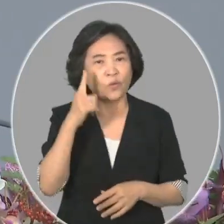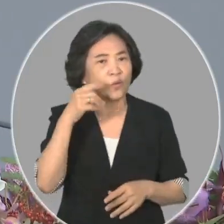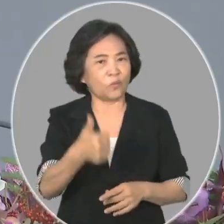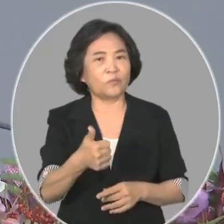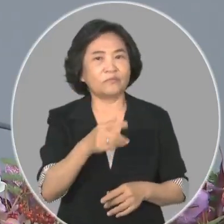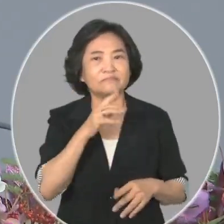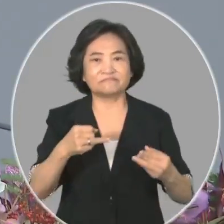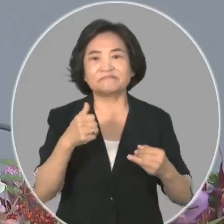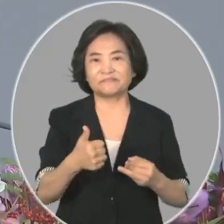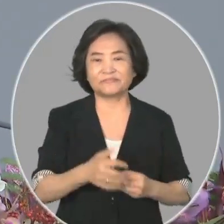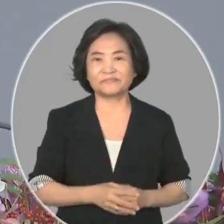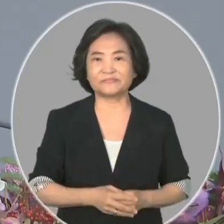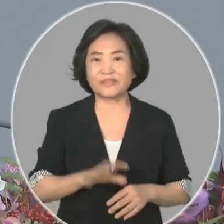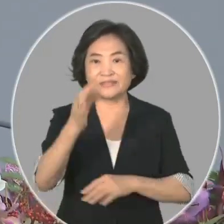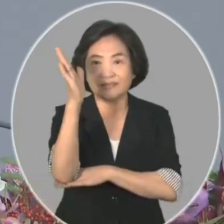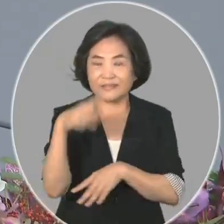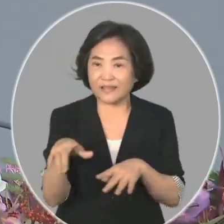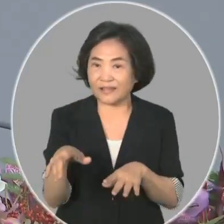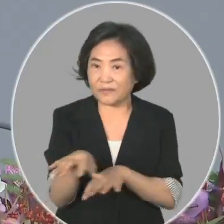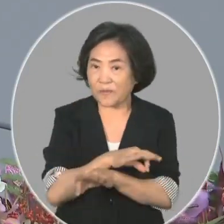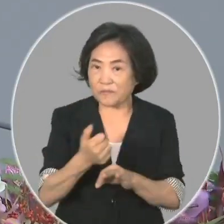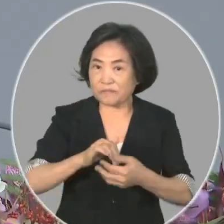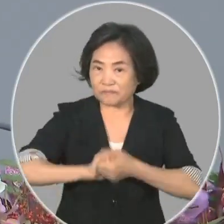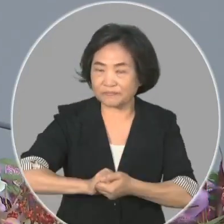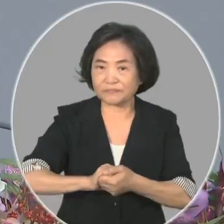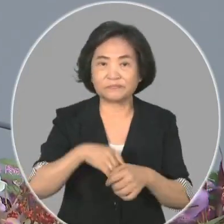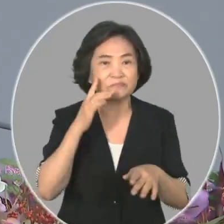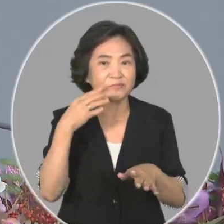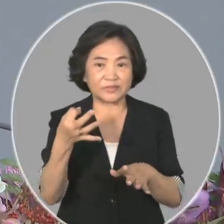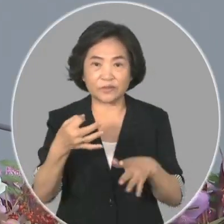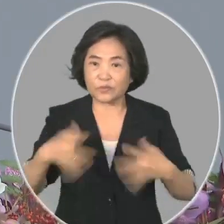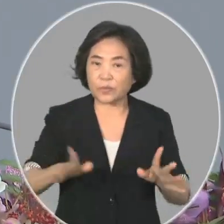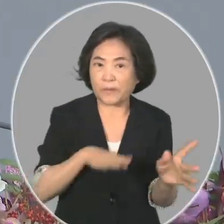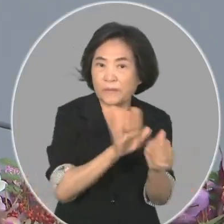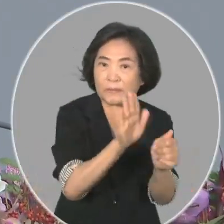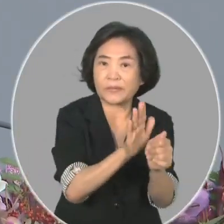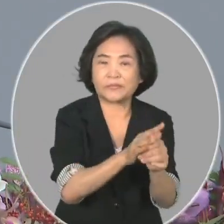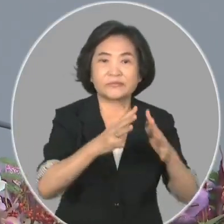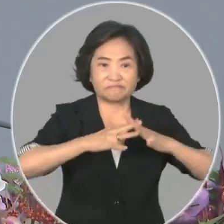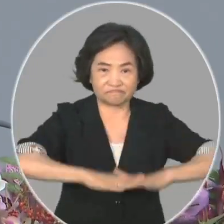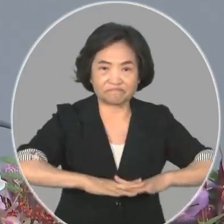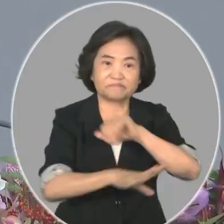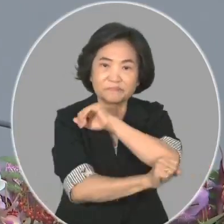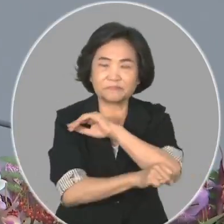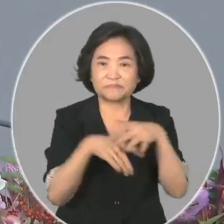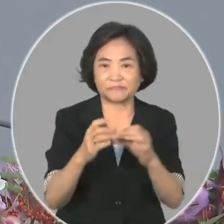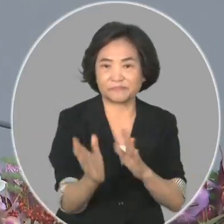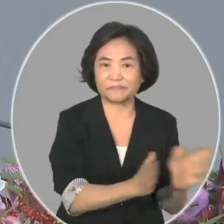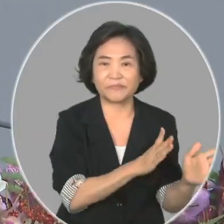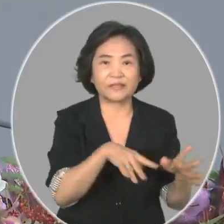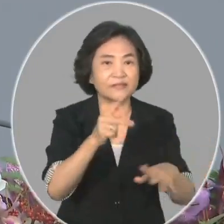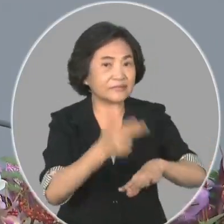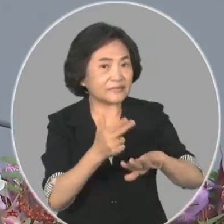绩。财政的稳健，让我们有更多的资源可以投入基础建设，提升科